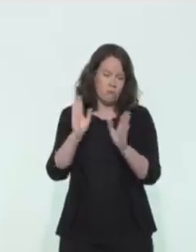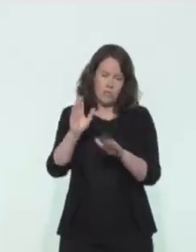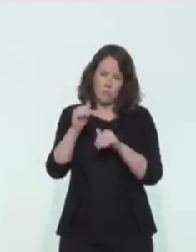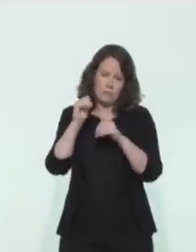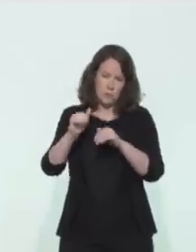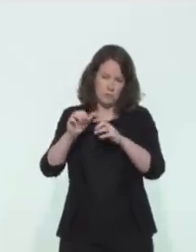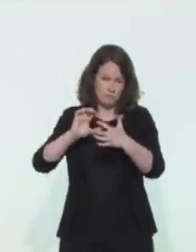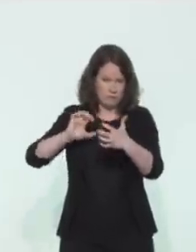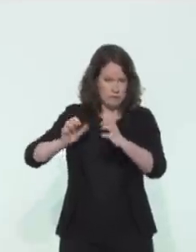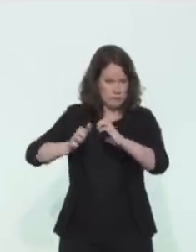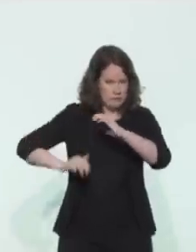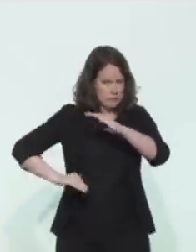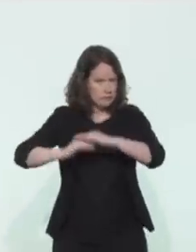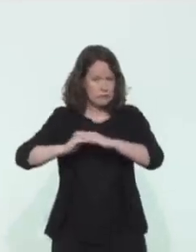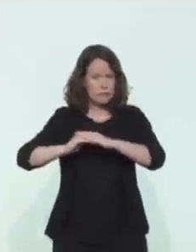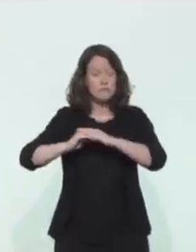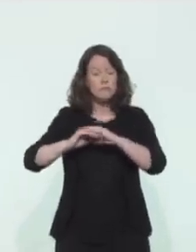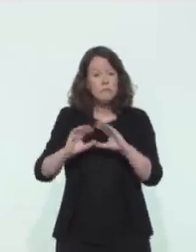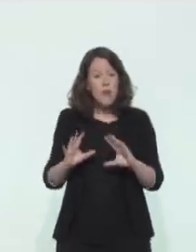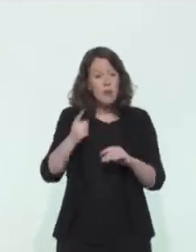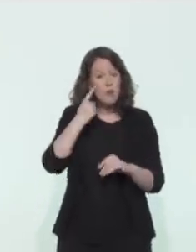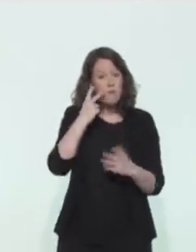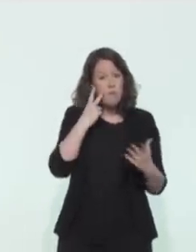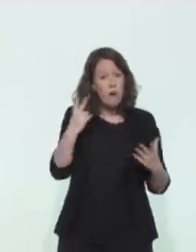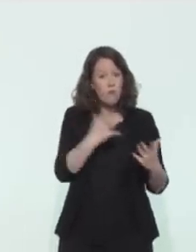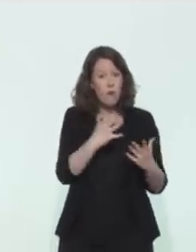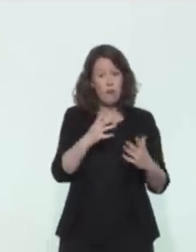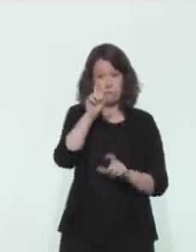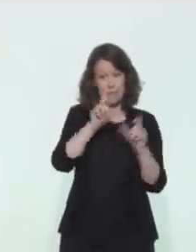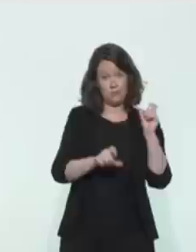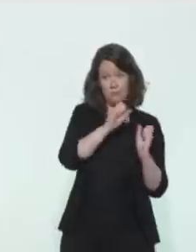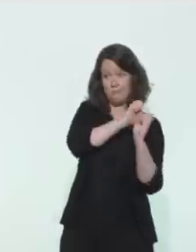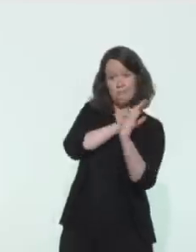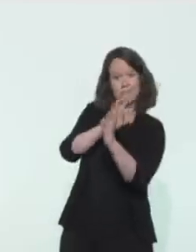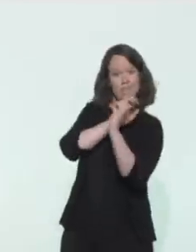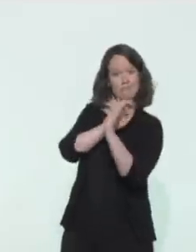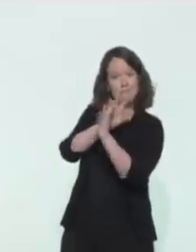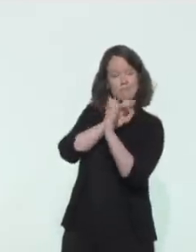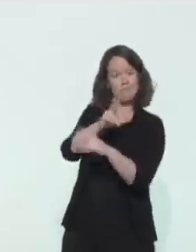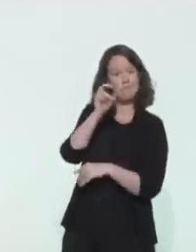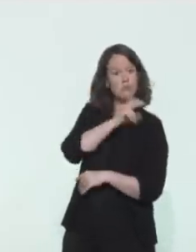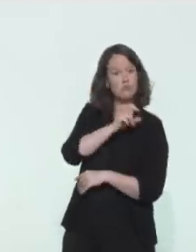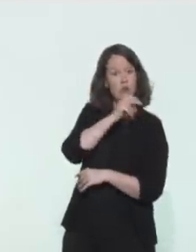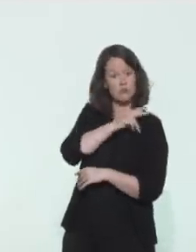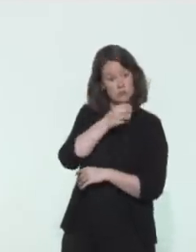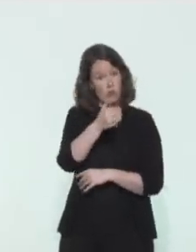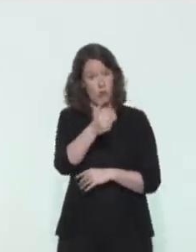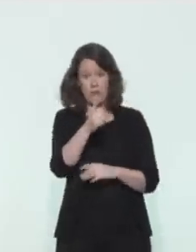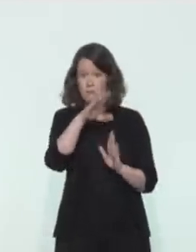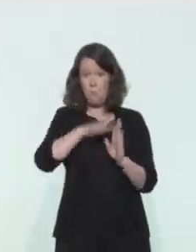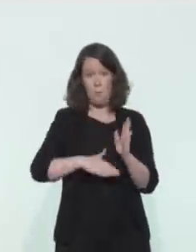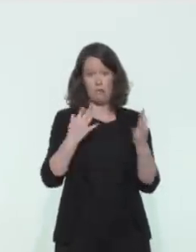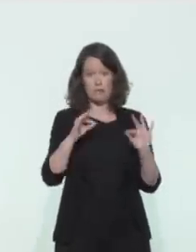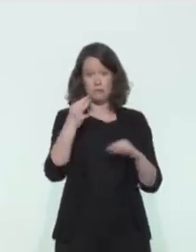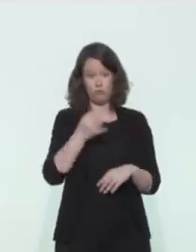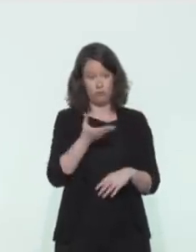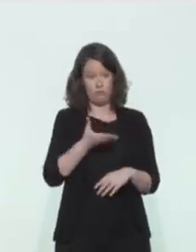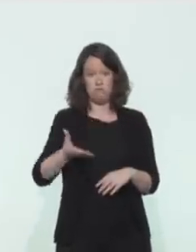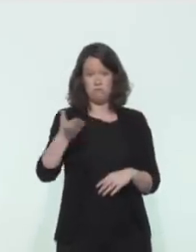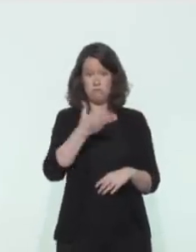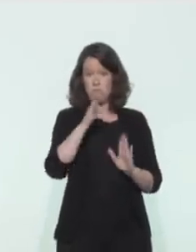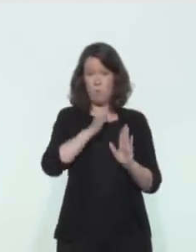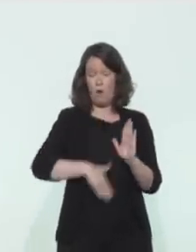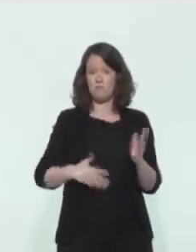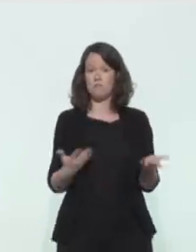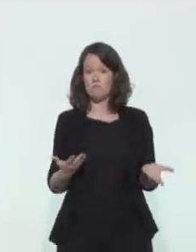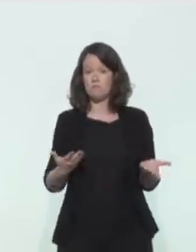suivante, mais parce que nous constatons qu'actuellement, parmi les passages aux urgences, un nombre limité sont liés à l'infection au coronavirus, ce qui veut